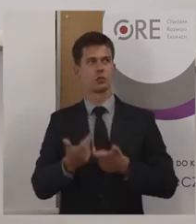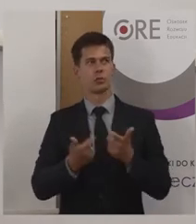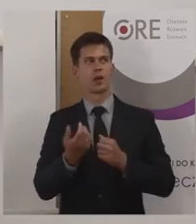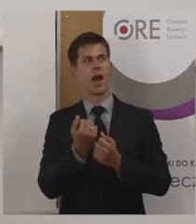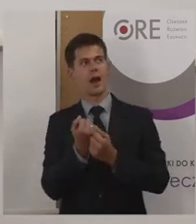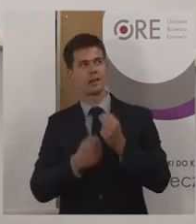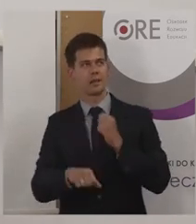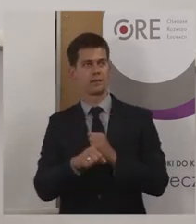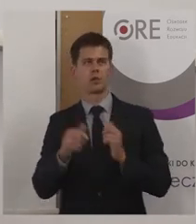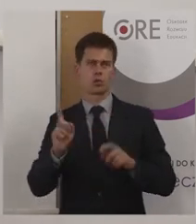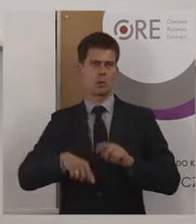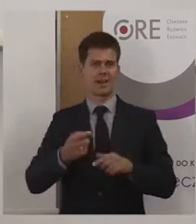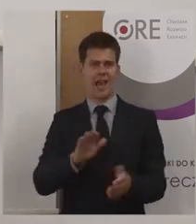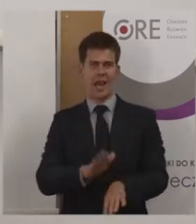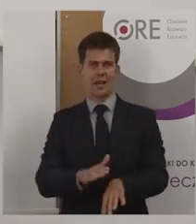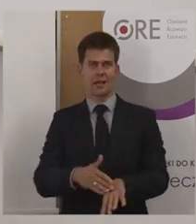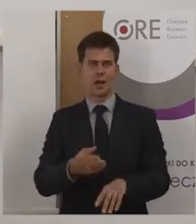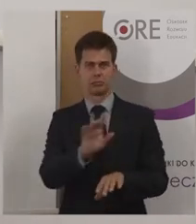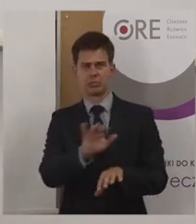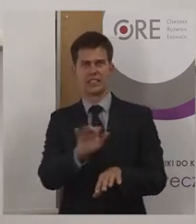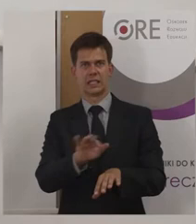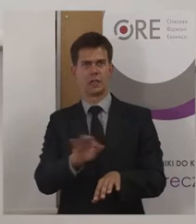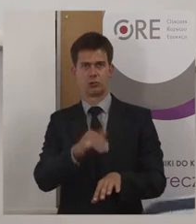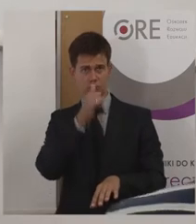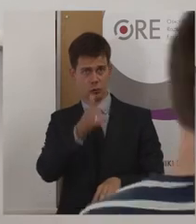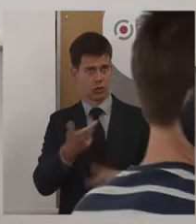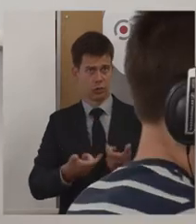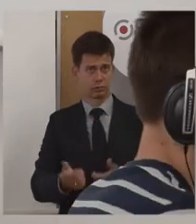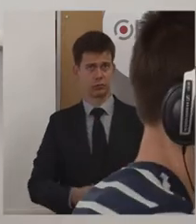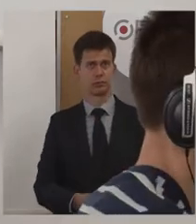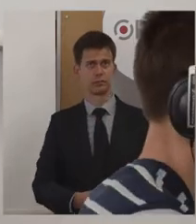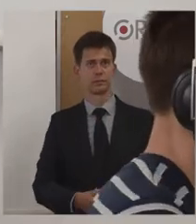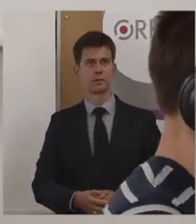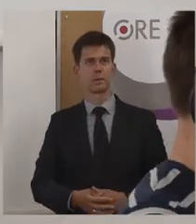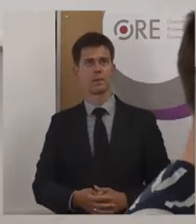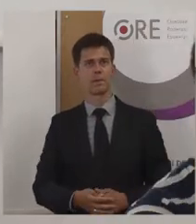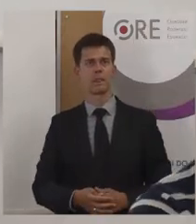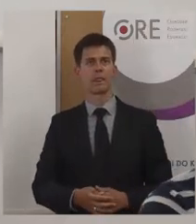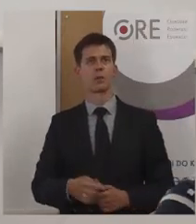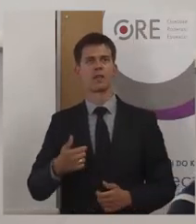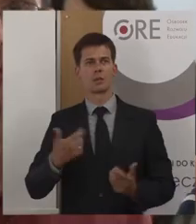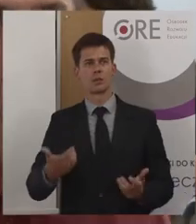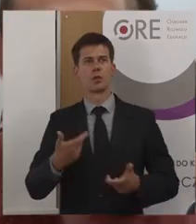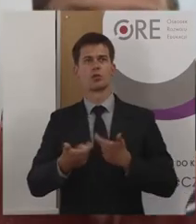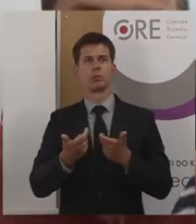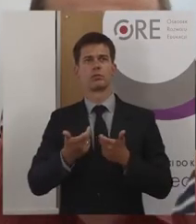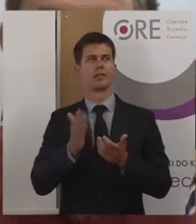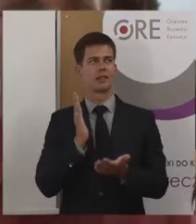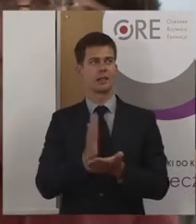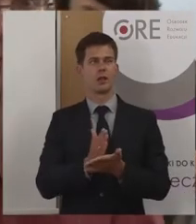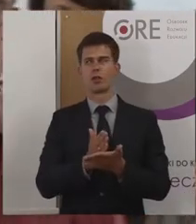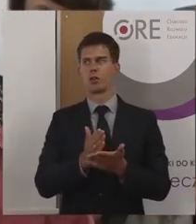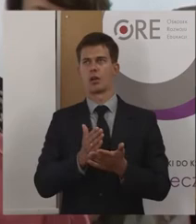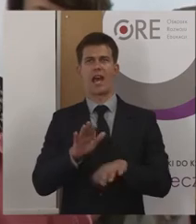Czy nie można po prostu ręcznie napisać tych równań w ten sposób, żeby ten drugi tekst alternatywny wyświetlał się na linijce brajlowskiej tak, jak trzeba?